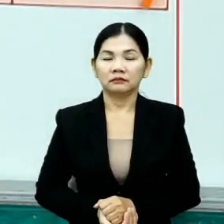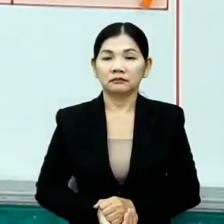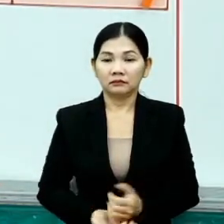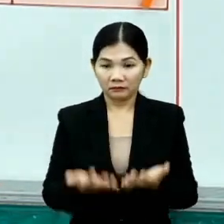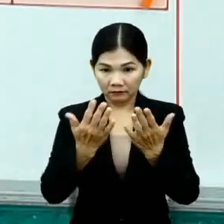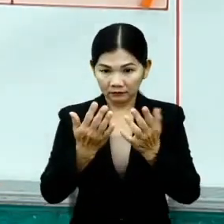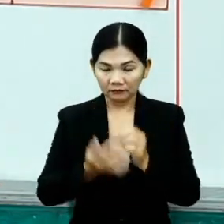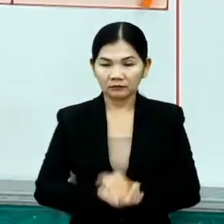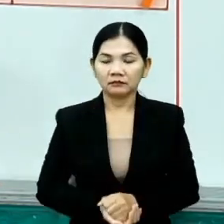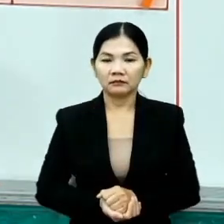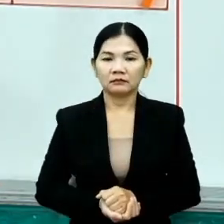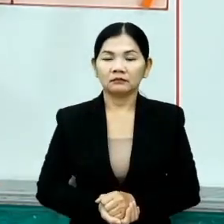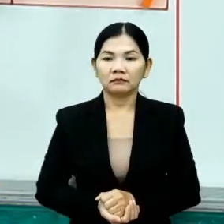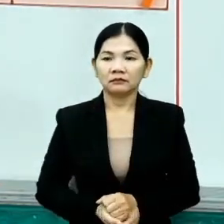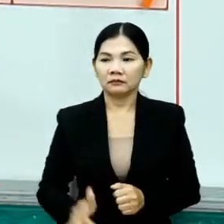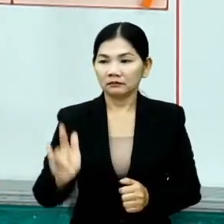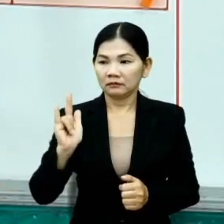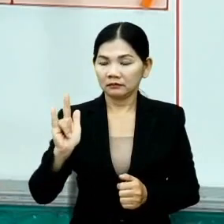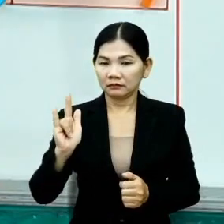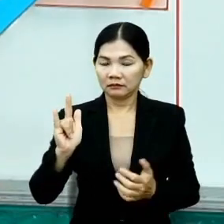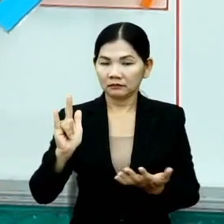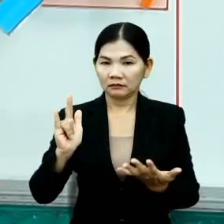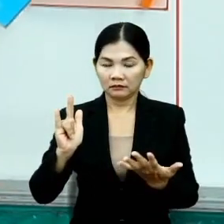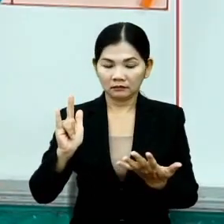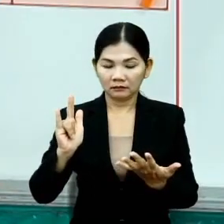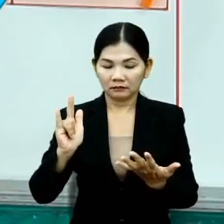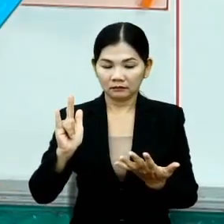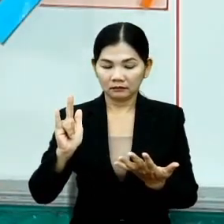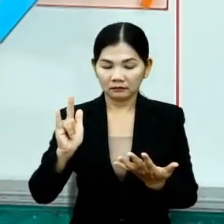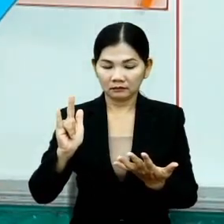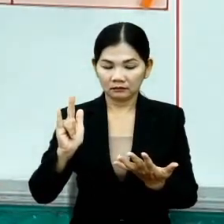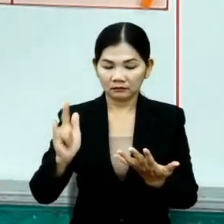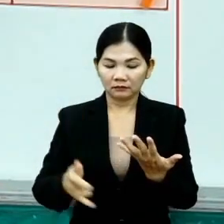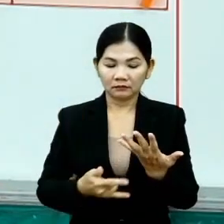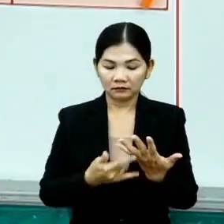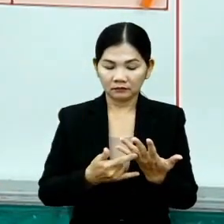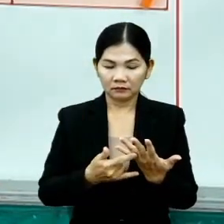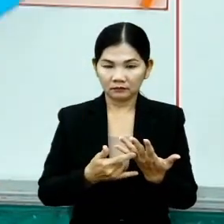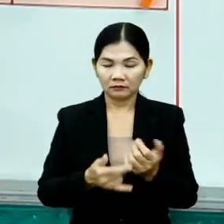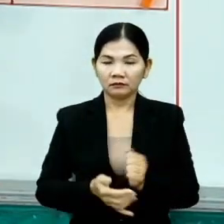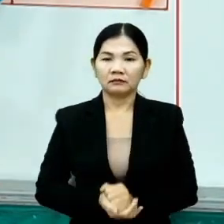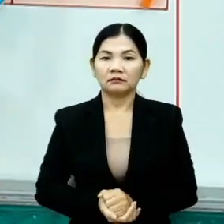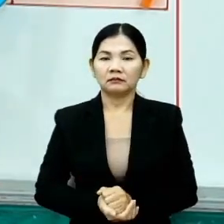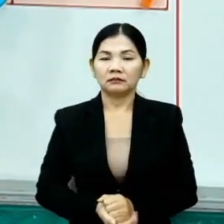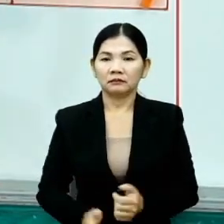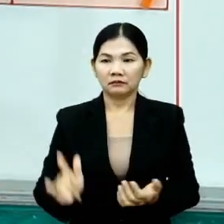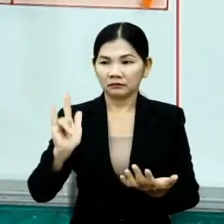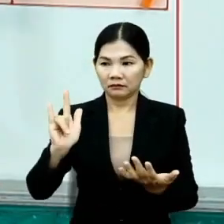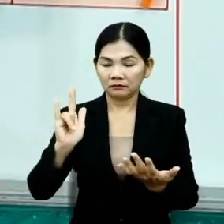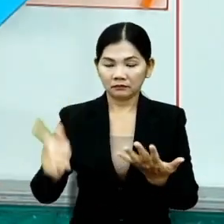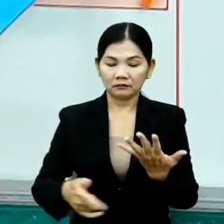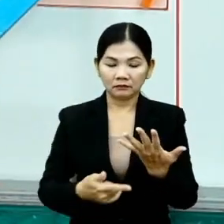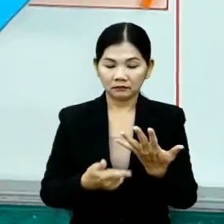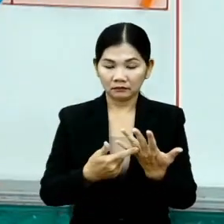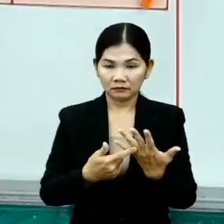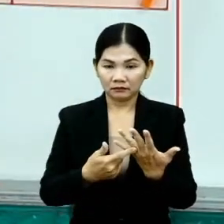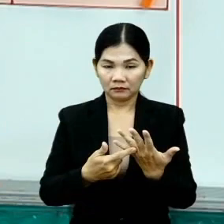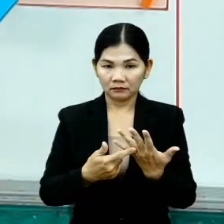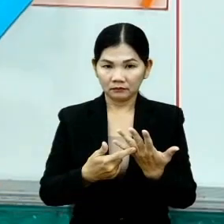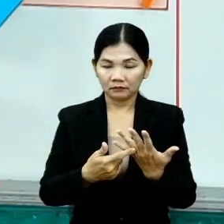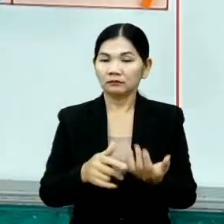tiếng toán bó áo bảy bó